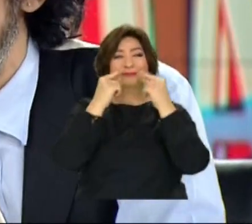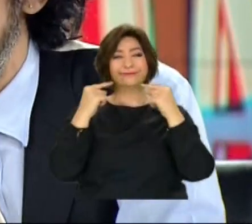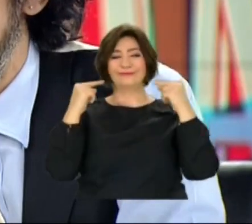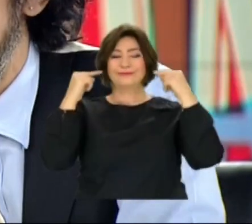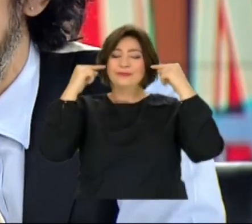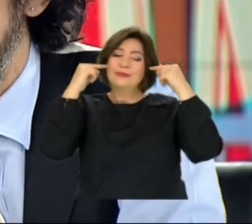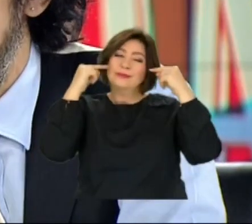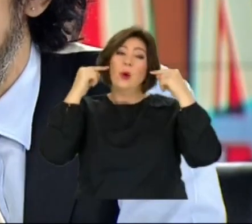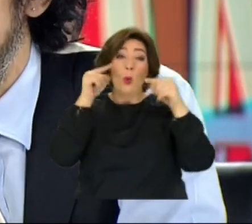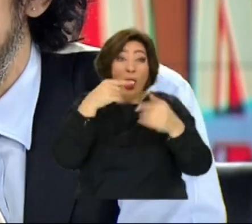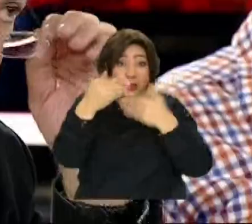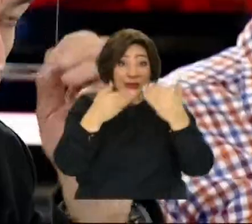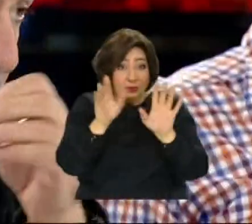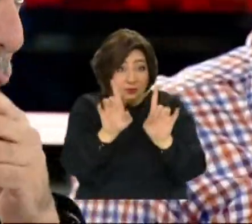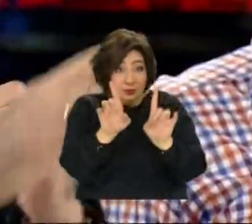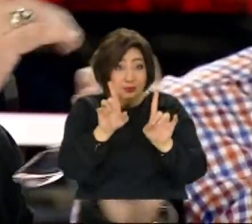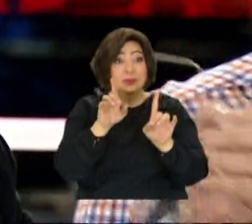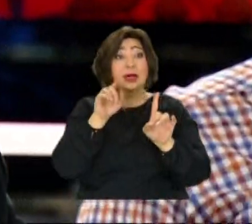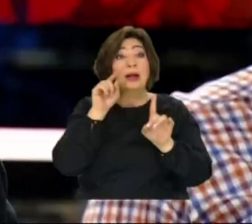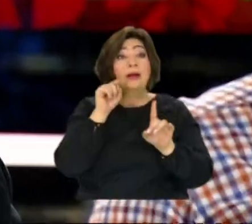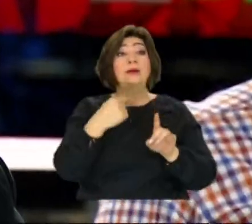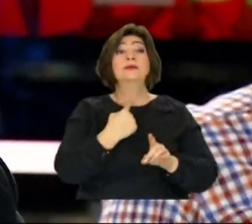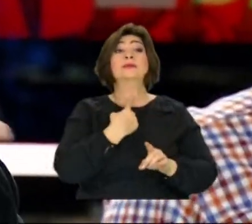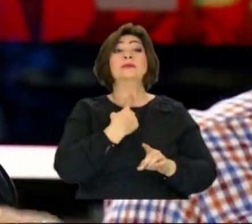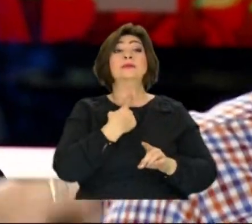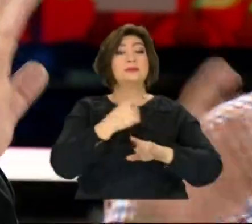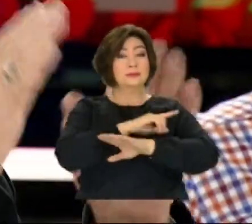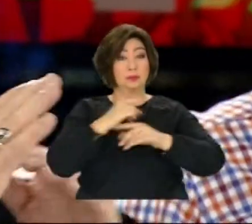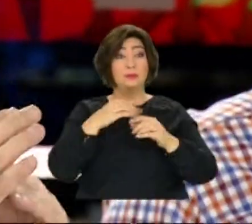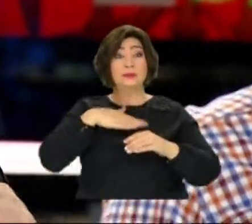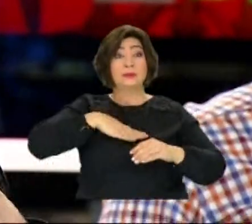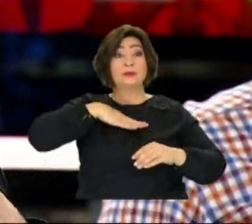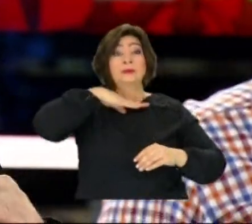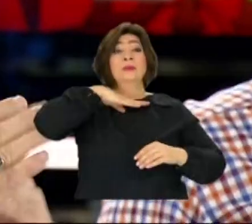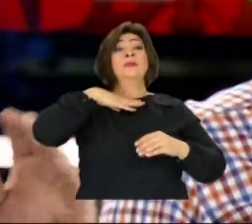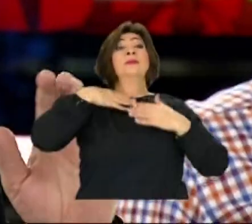Tamam işte bak onu anlatacağım. İza balagatil hulkuma buraya geldiği zaman